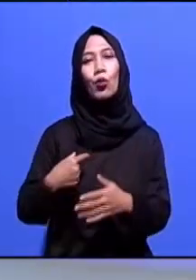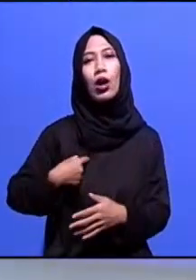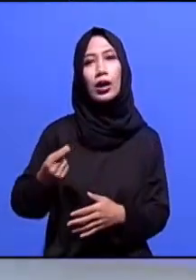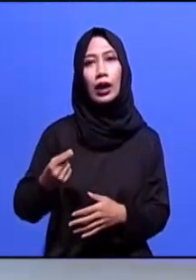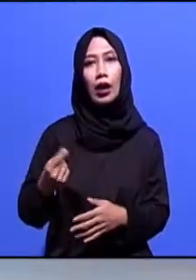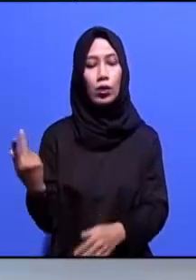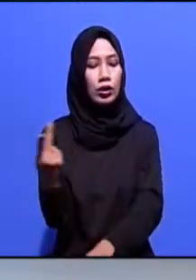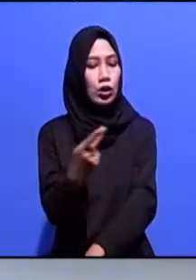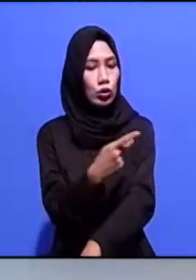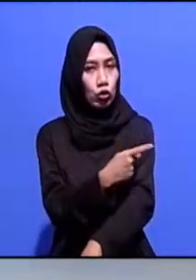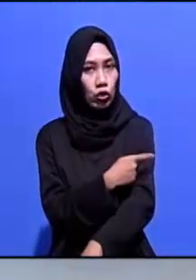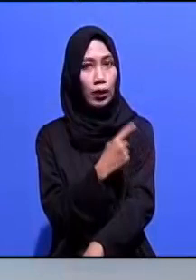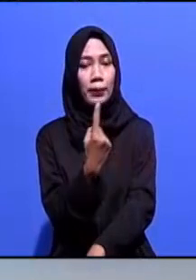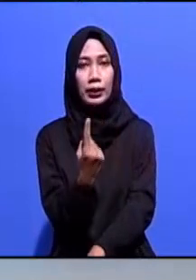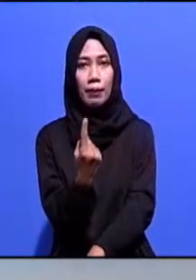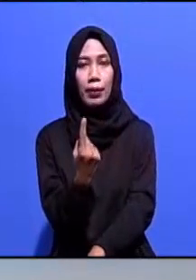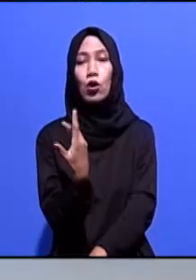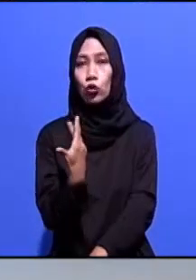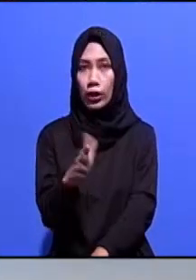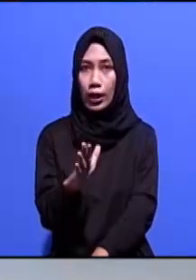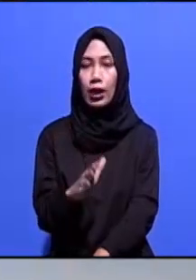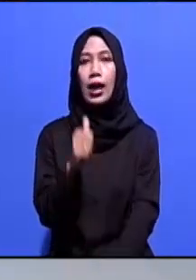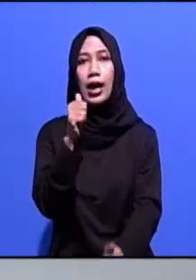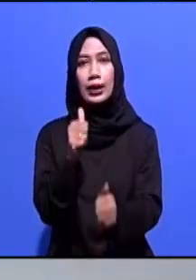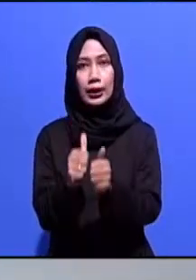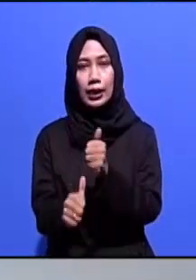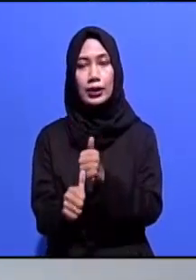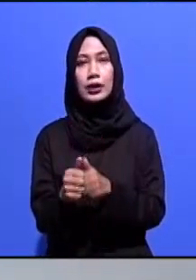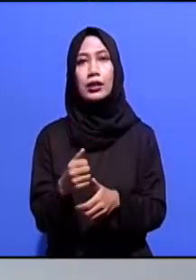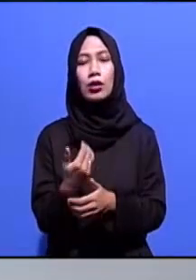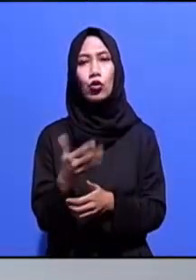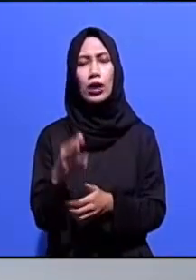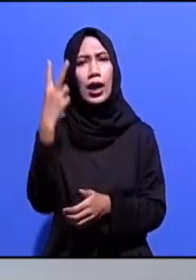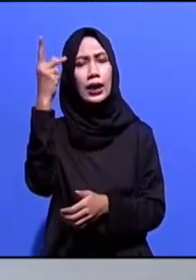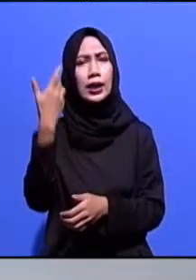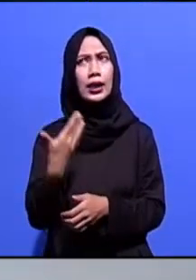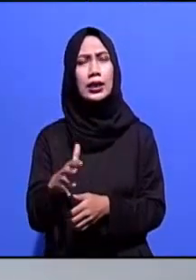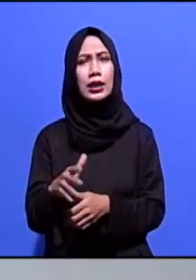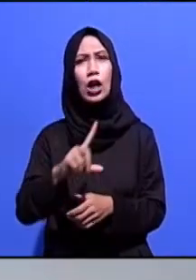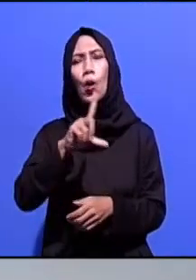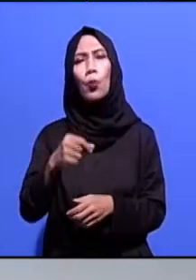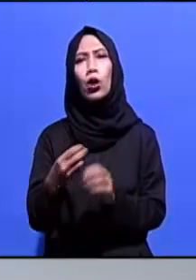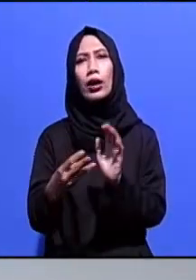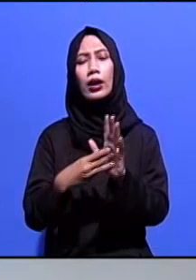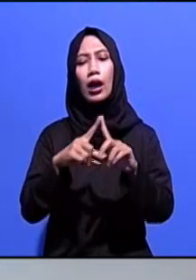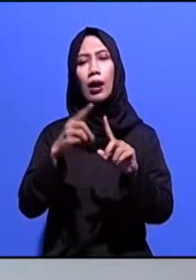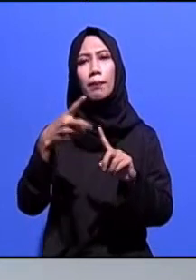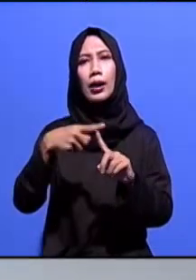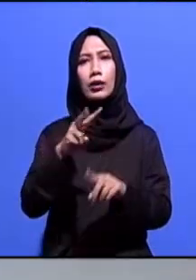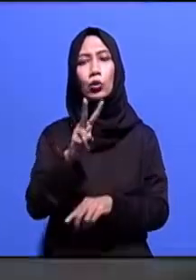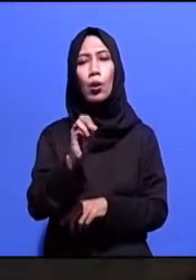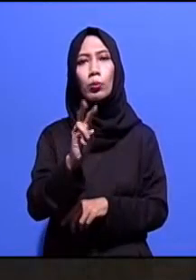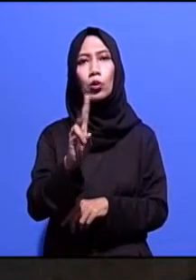dilakukan penyuntikan vaksin pertama dan proses uji klinis dijadwalkan bisa selesai pada Maret 2021 mendatang.